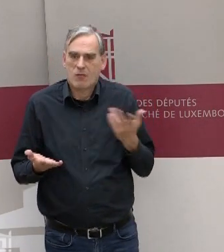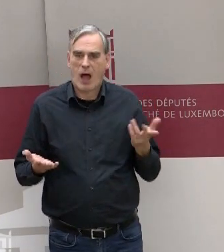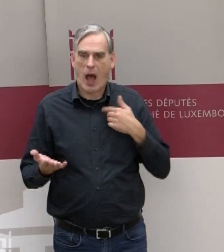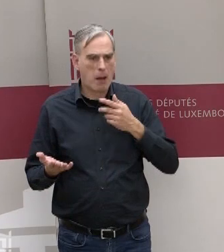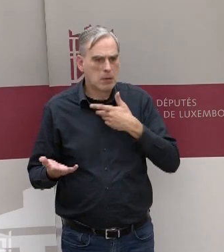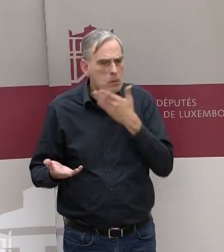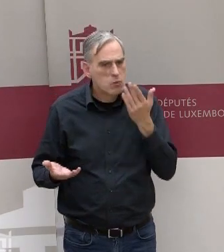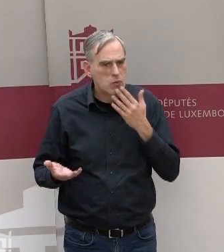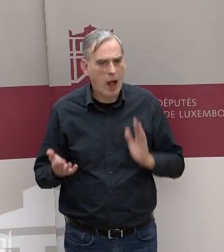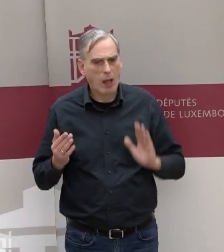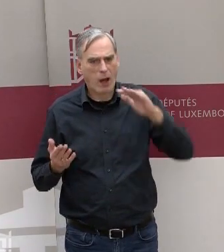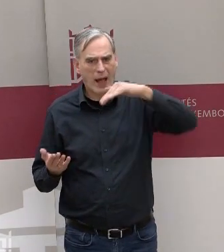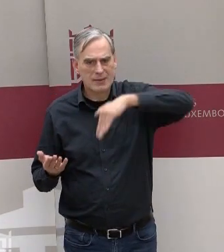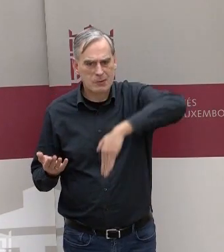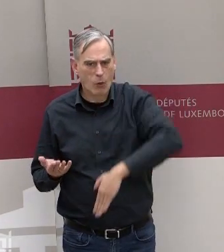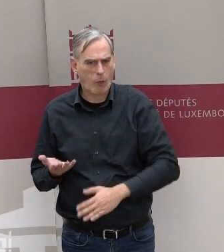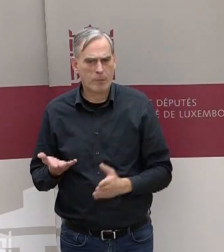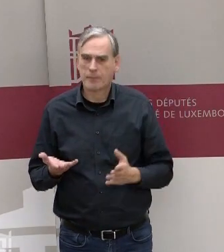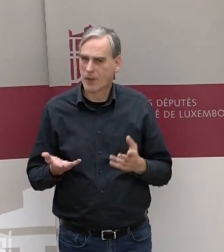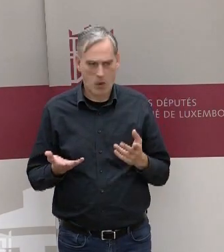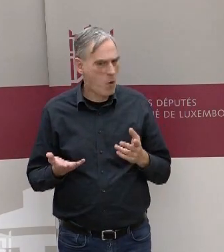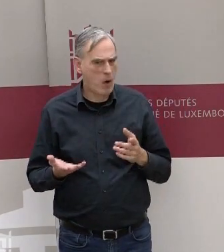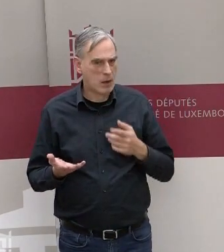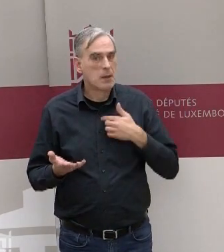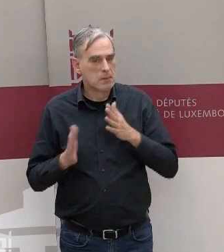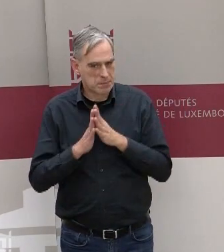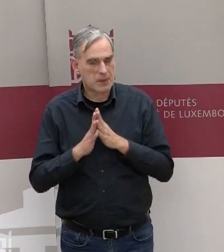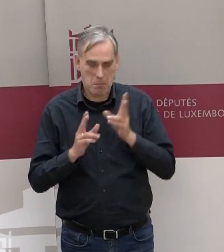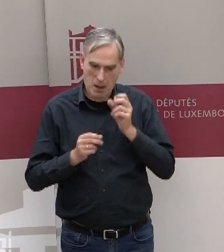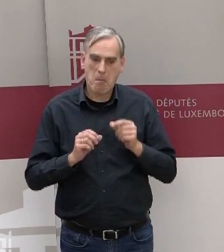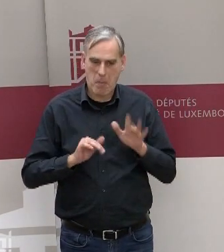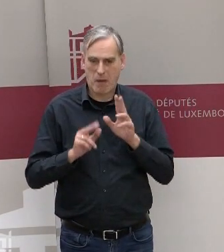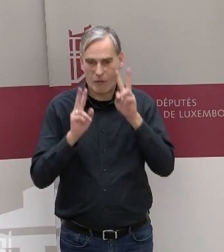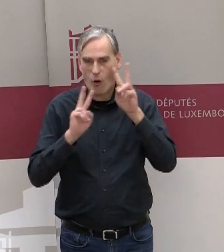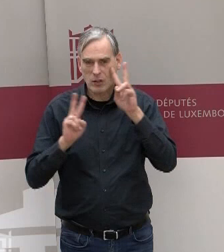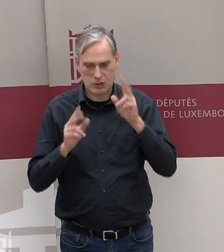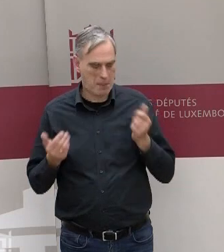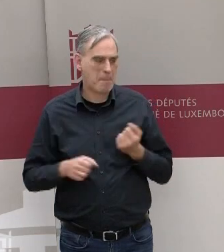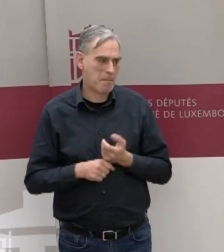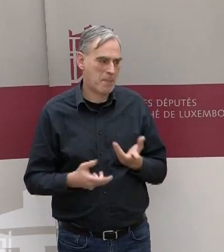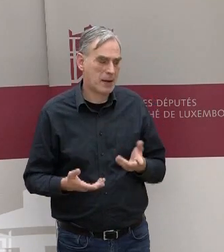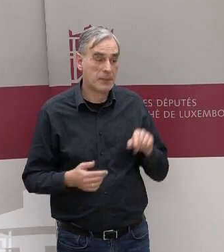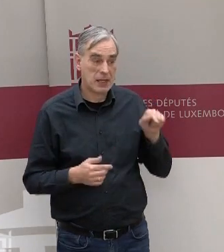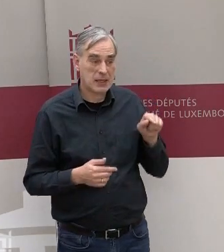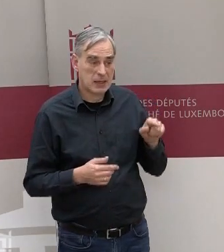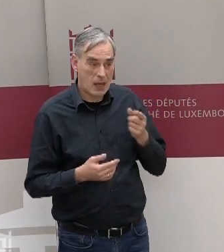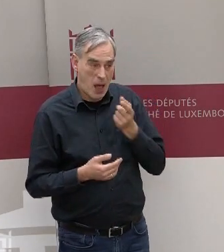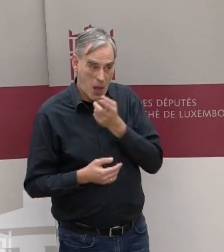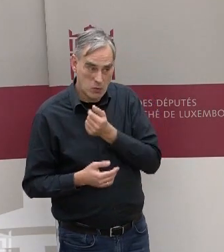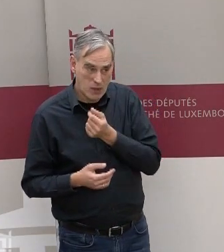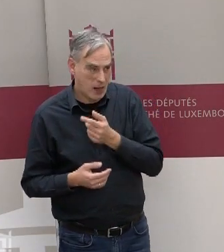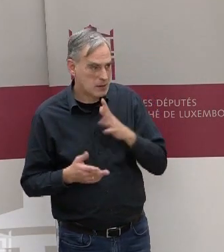hätten uns eigentlich vorsichtig Approche gewünscht. Dieses Budget bietet noch keine Erklärungen, ob kurz- oder langfristig Sorgen, die